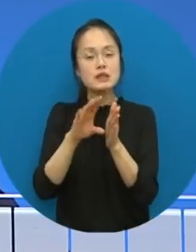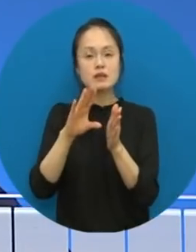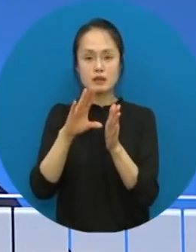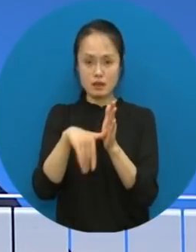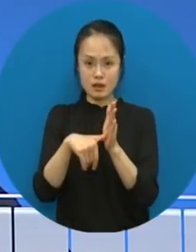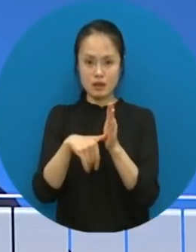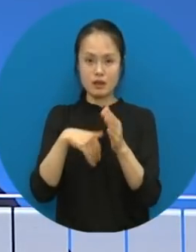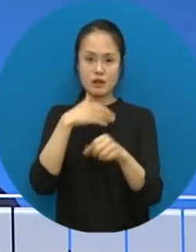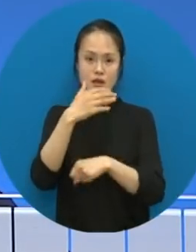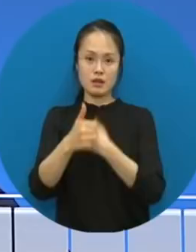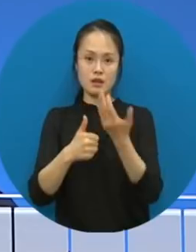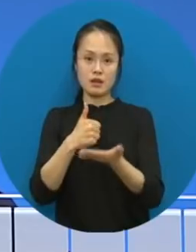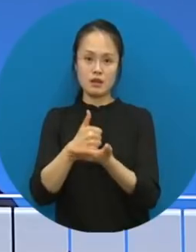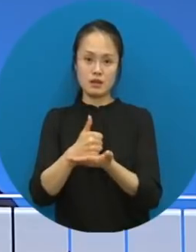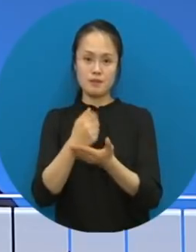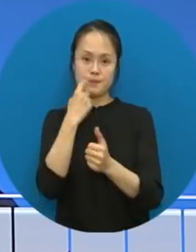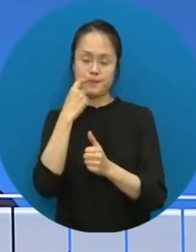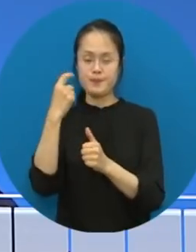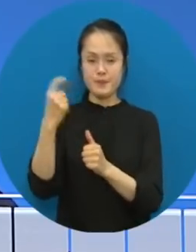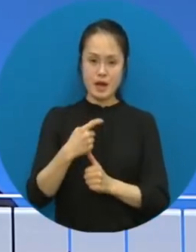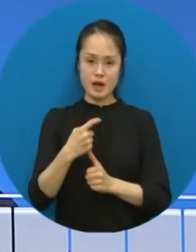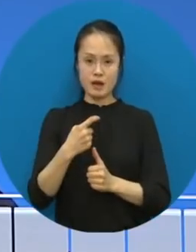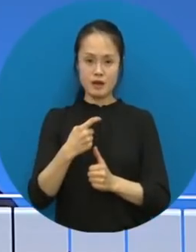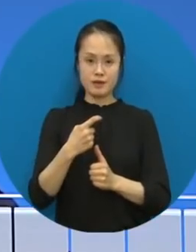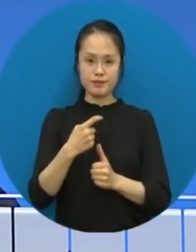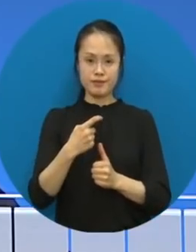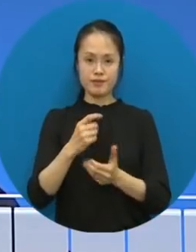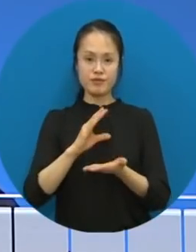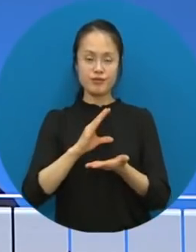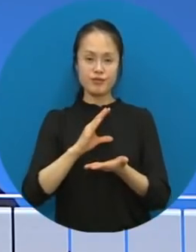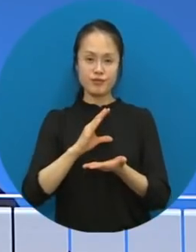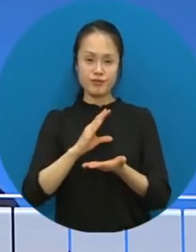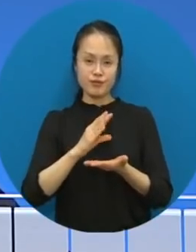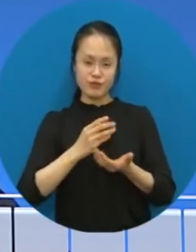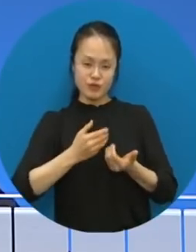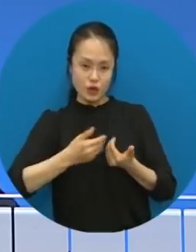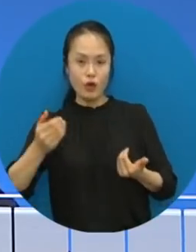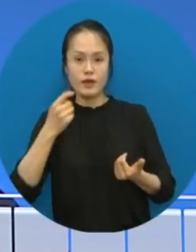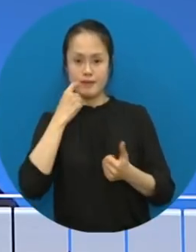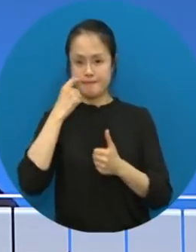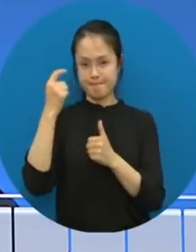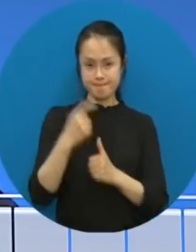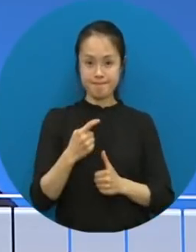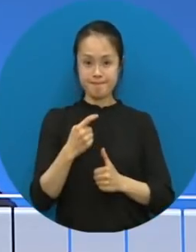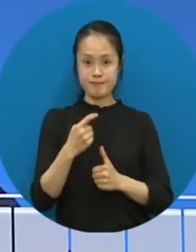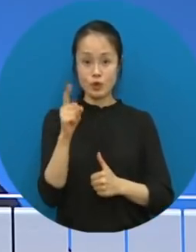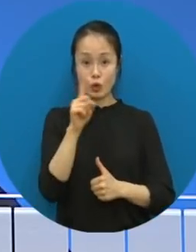하나님께서 떠나라 하셨습니다. 멕시코로 떠나라.